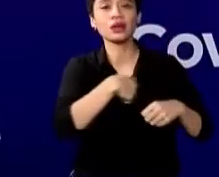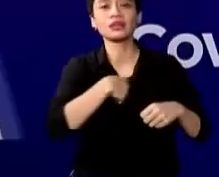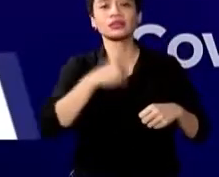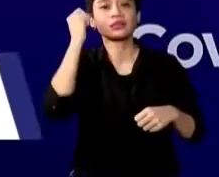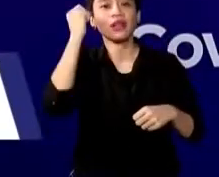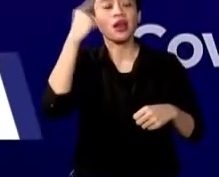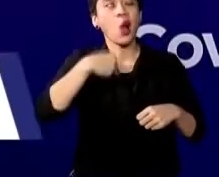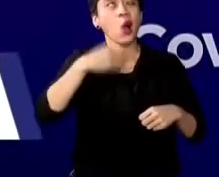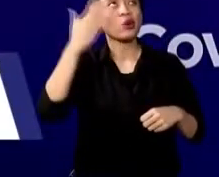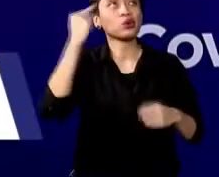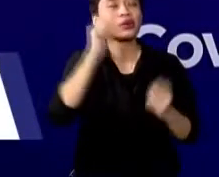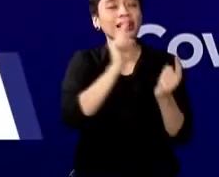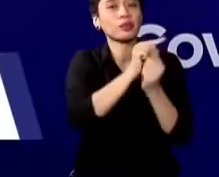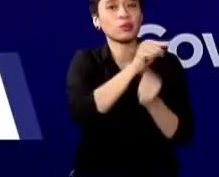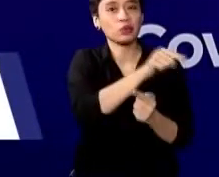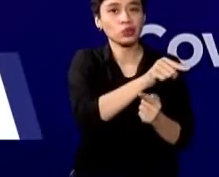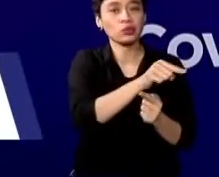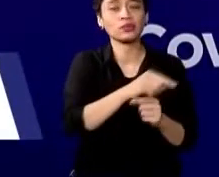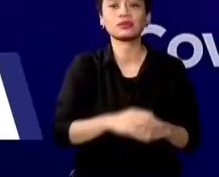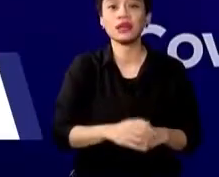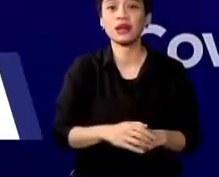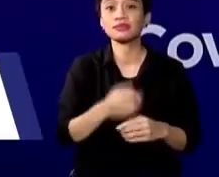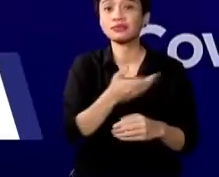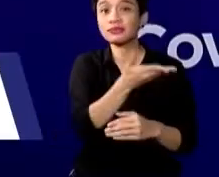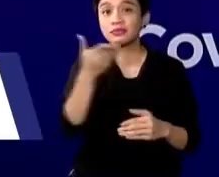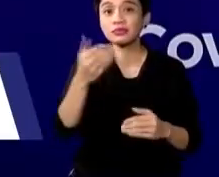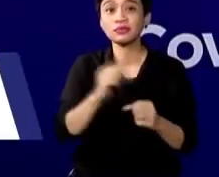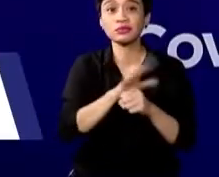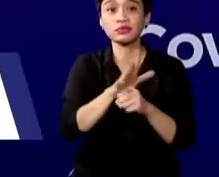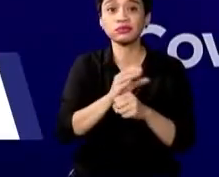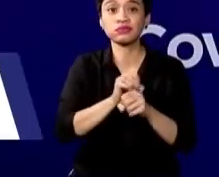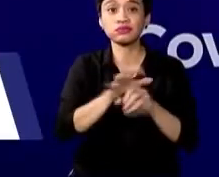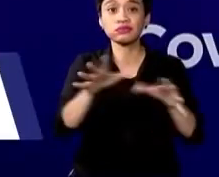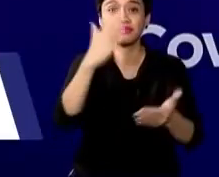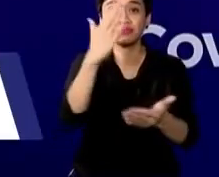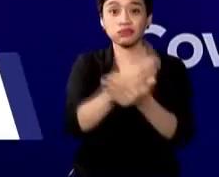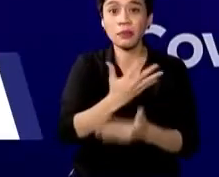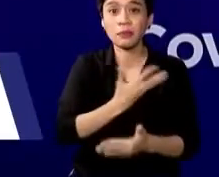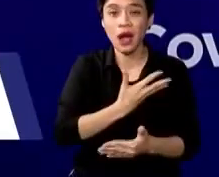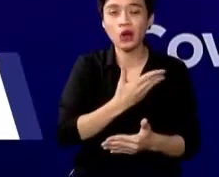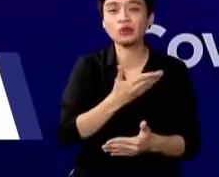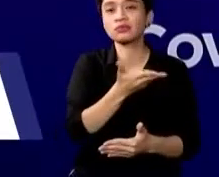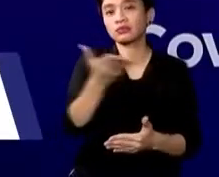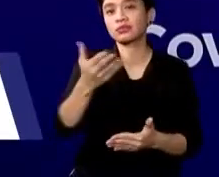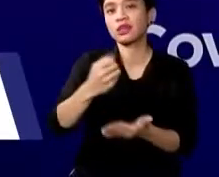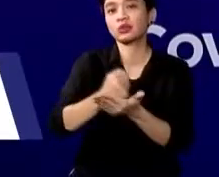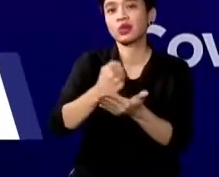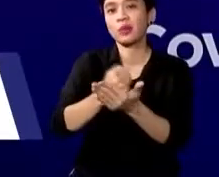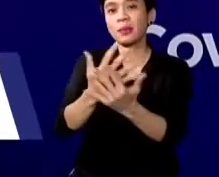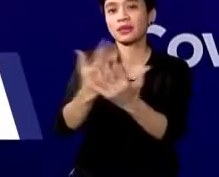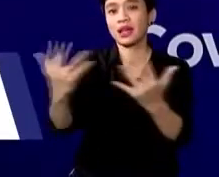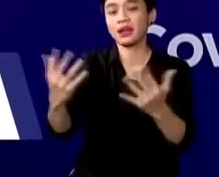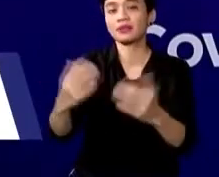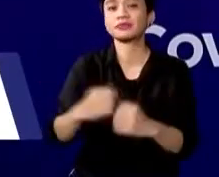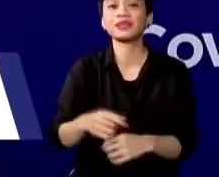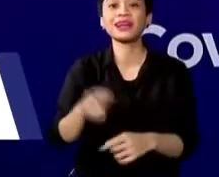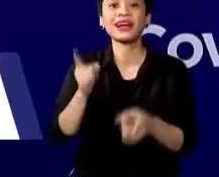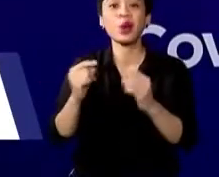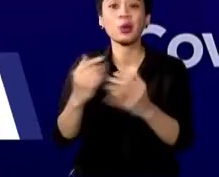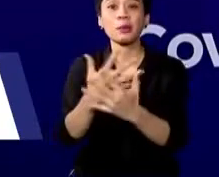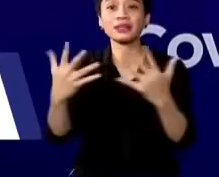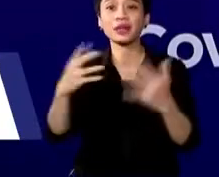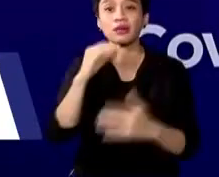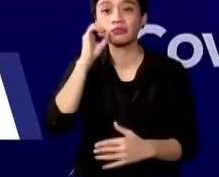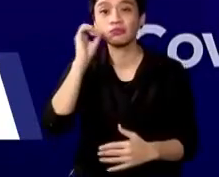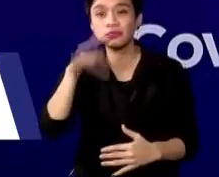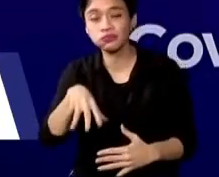penularan itu Itu kembali kepada masyarakat kalau masyarakat tidak terbeban maka rumah sakit akan penuh kalau rumah sakit